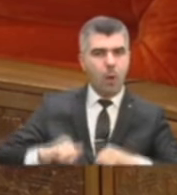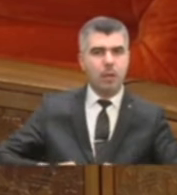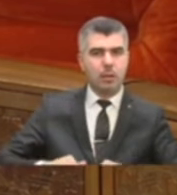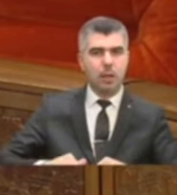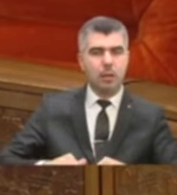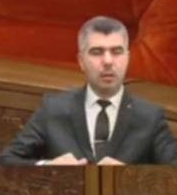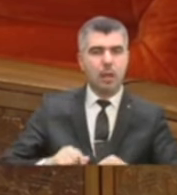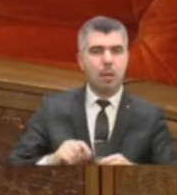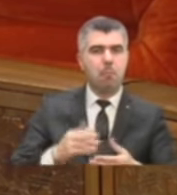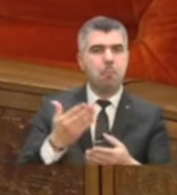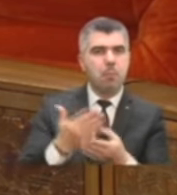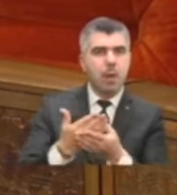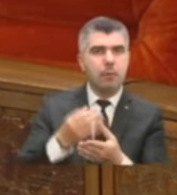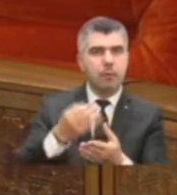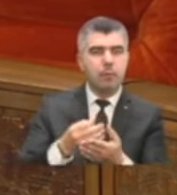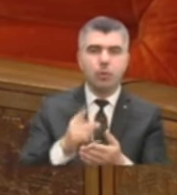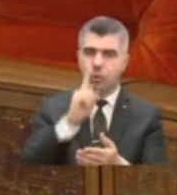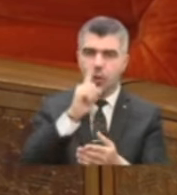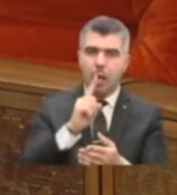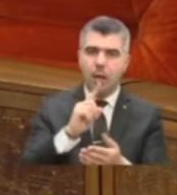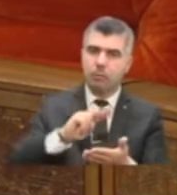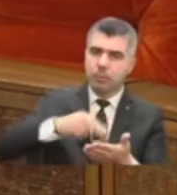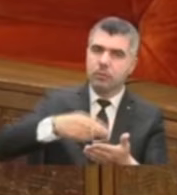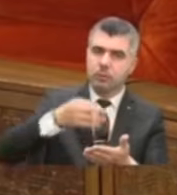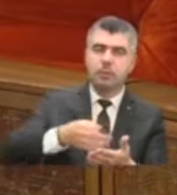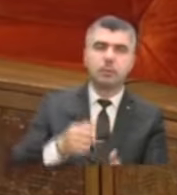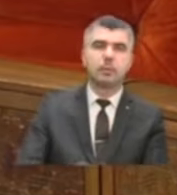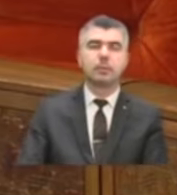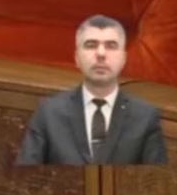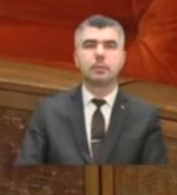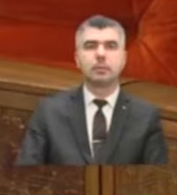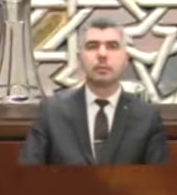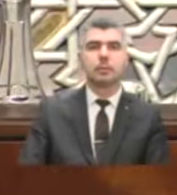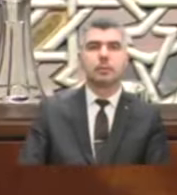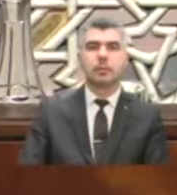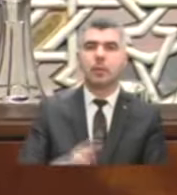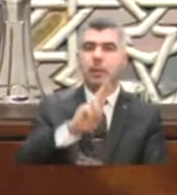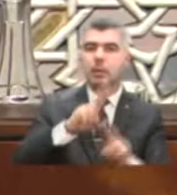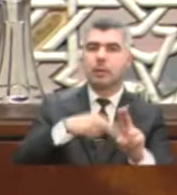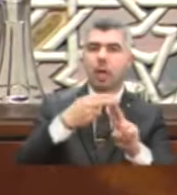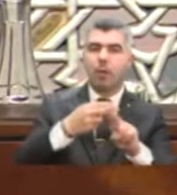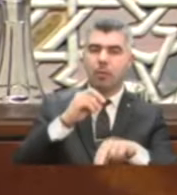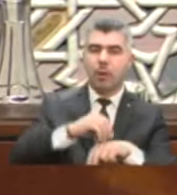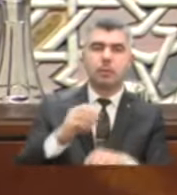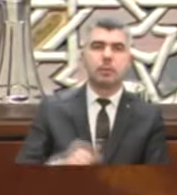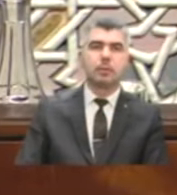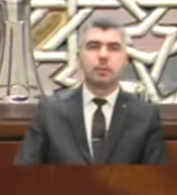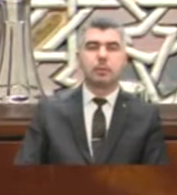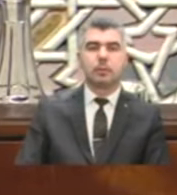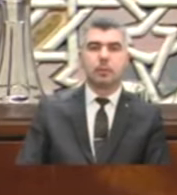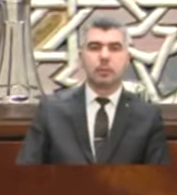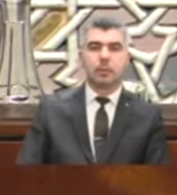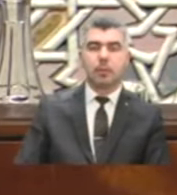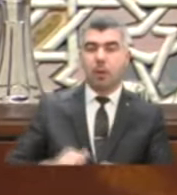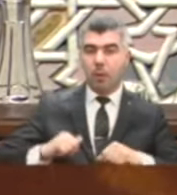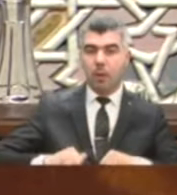تقولوا هذا الملف راه عالق، وحنا ديك الساعه غادي ندخلوا ان شاء الله. شكرا. تعقيب السيد نائب سي المربط. تفضل. سيد